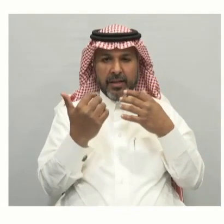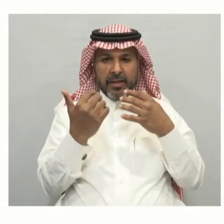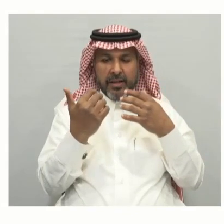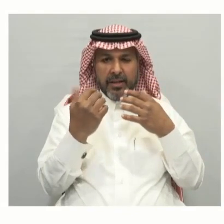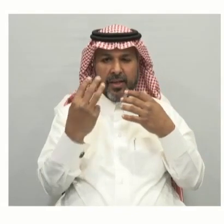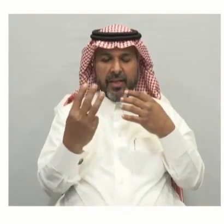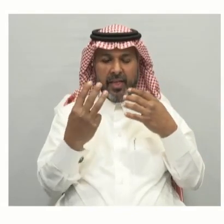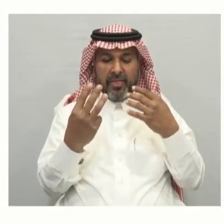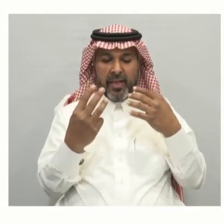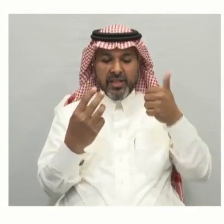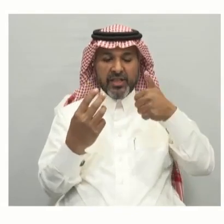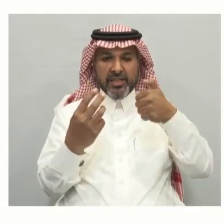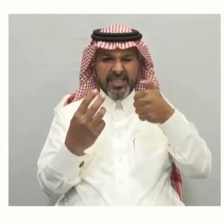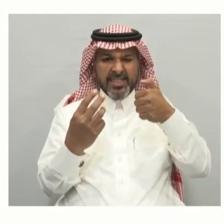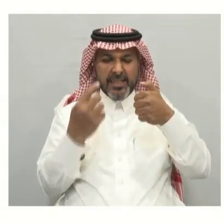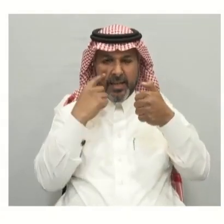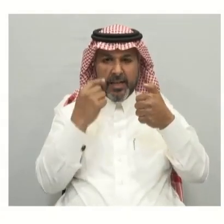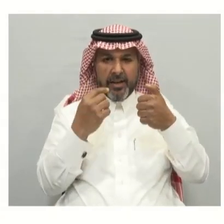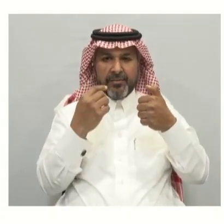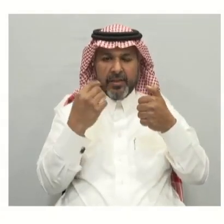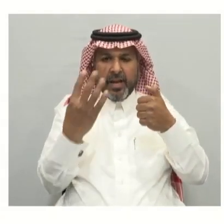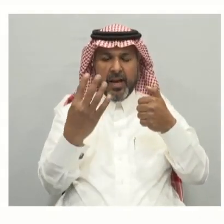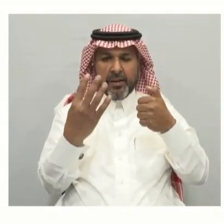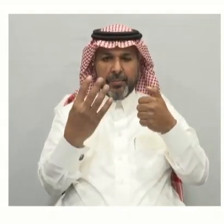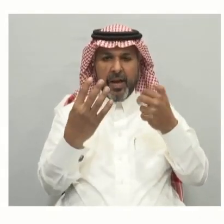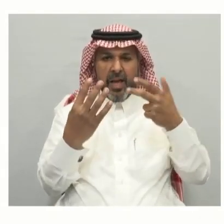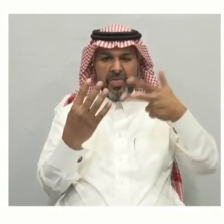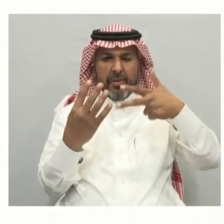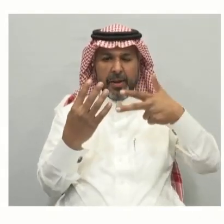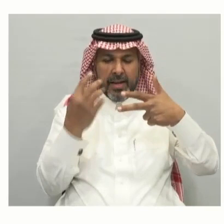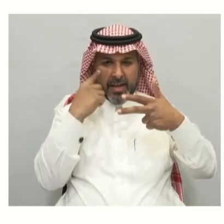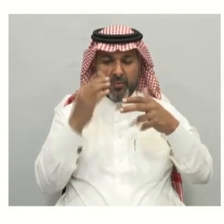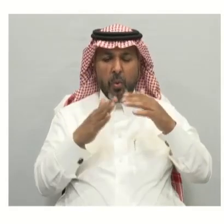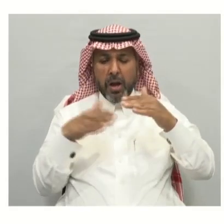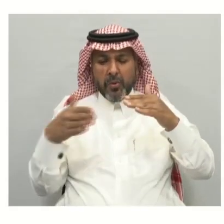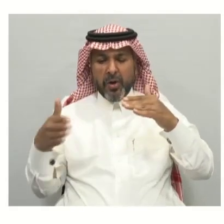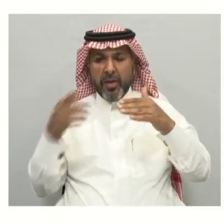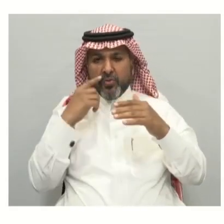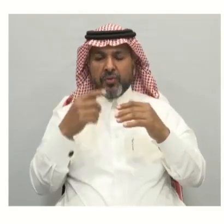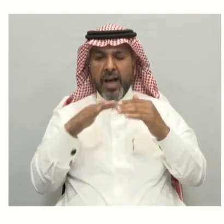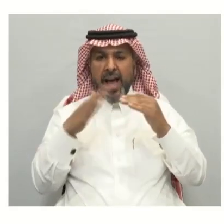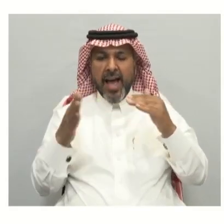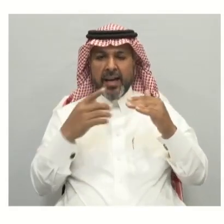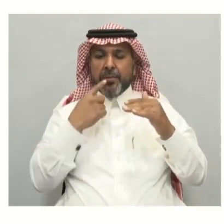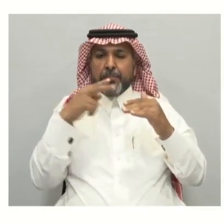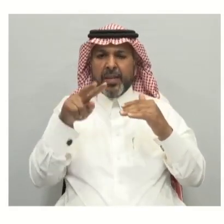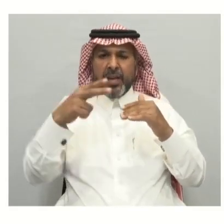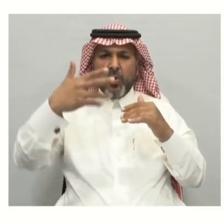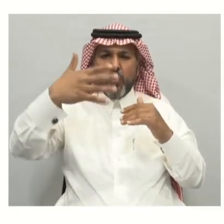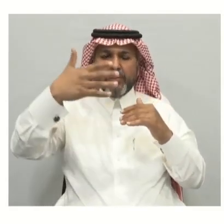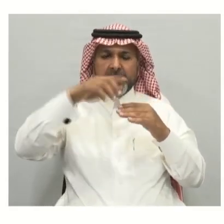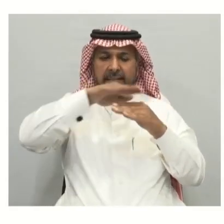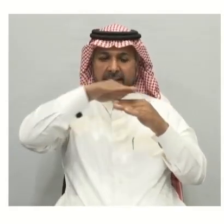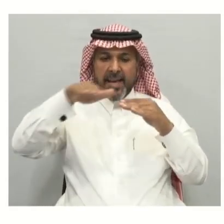الراسي يمثل الصفحات المقروءه اذا نكمل رسم الخط المستقيم الممثل للعلاقه